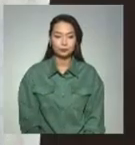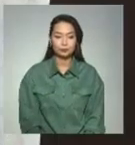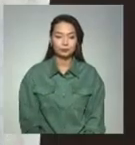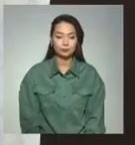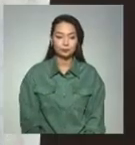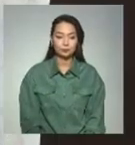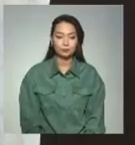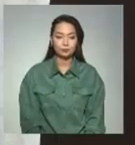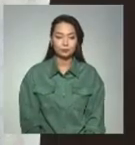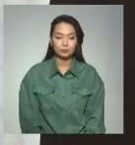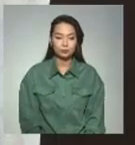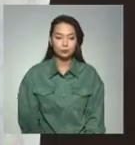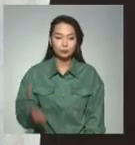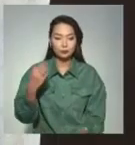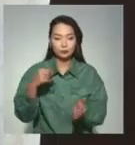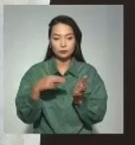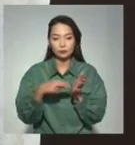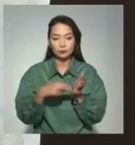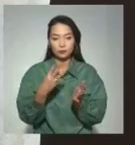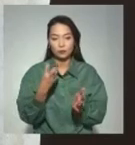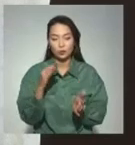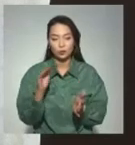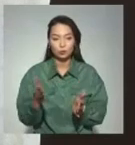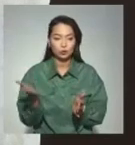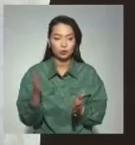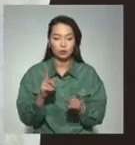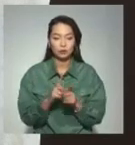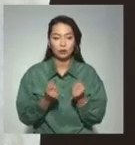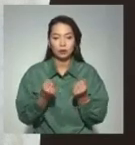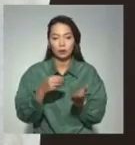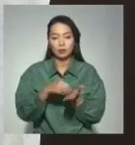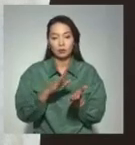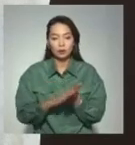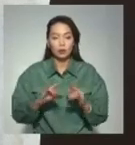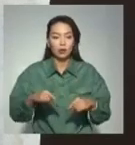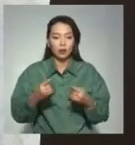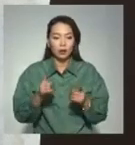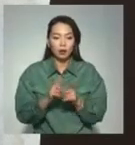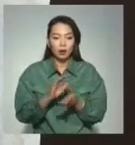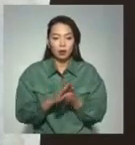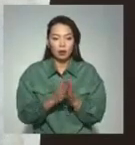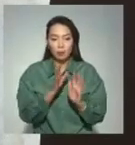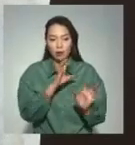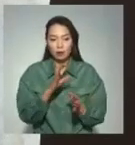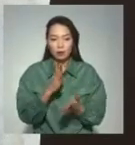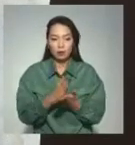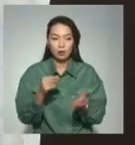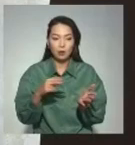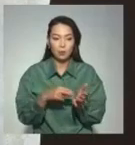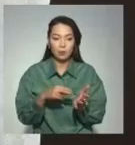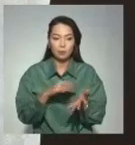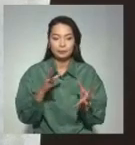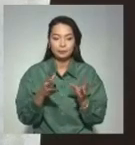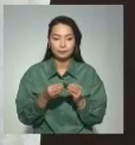Бірыңғай алымның берілген 300 мыңға жуық автокөлікті есепке қоюға жағдай жасайды. Сондай-ақ осы автомобильдердің бойынша